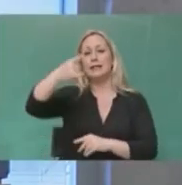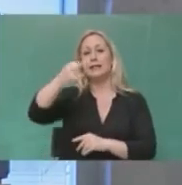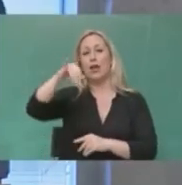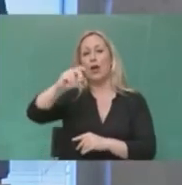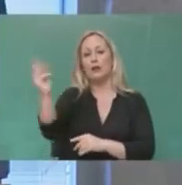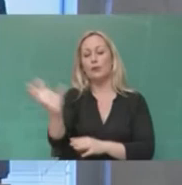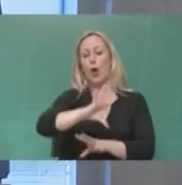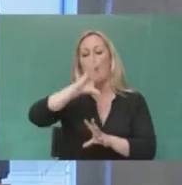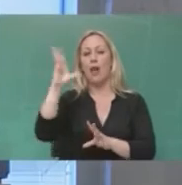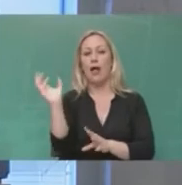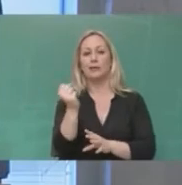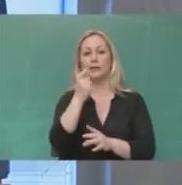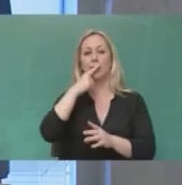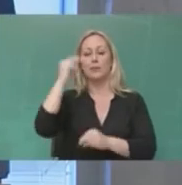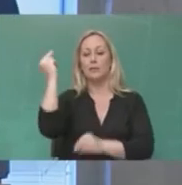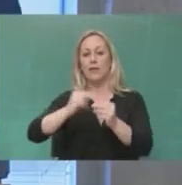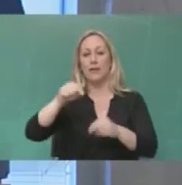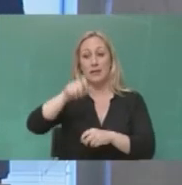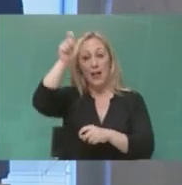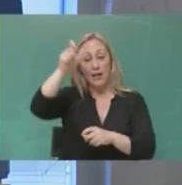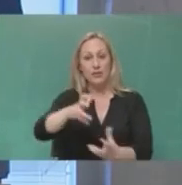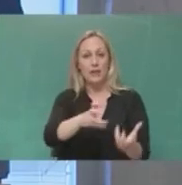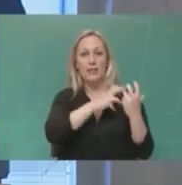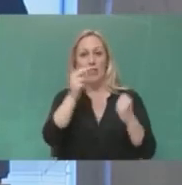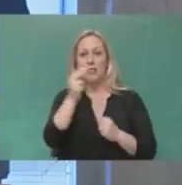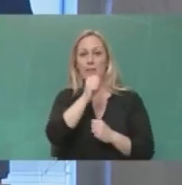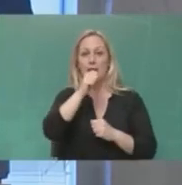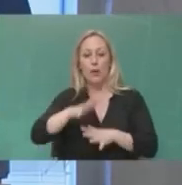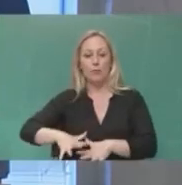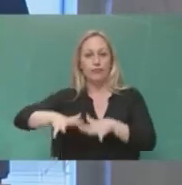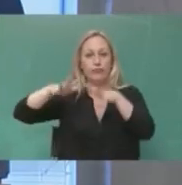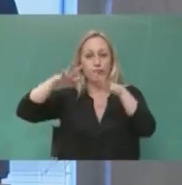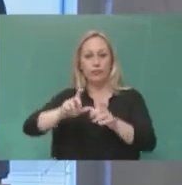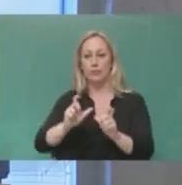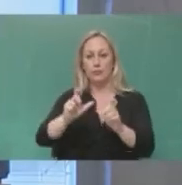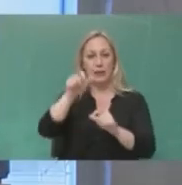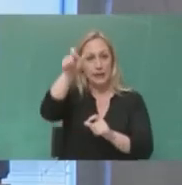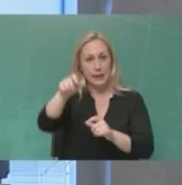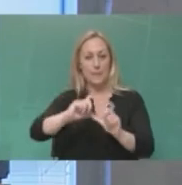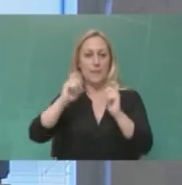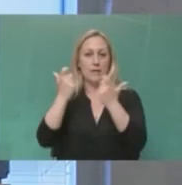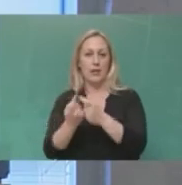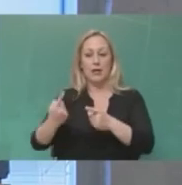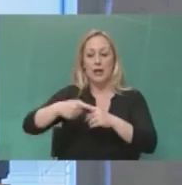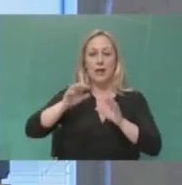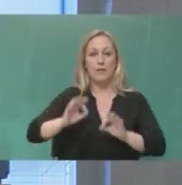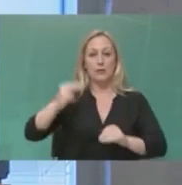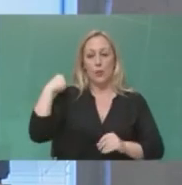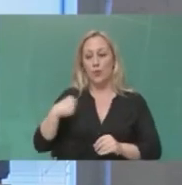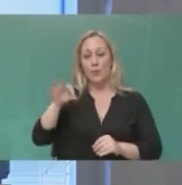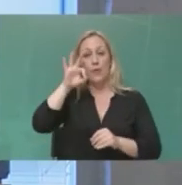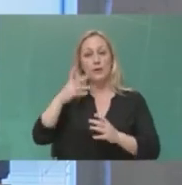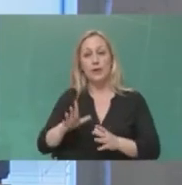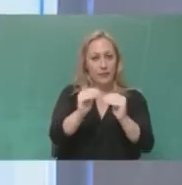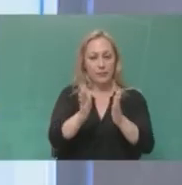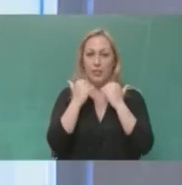προβλήματα και ο οποίος έχει την κύρια ευθύνη για την αντιπλημμυρική προστασία και βεβαίως του Δήμου Θεσσαλονίκης σε ό,τι